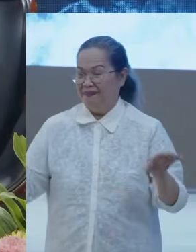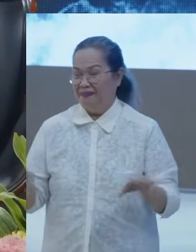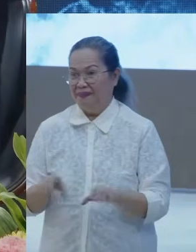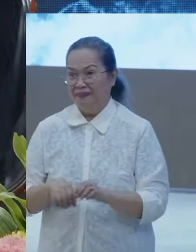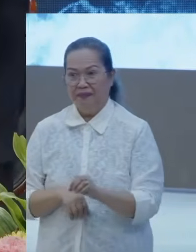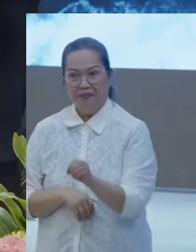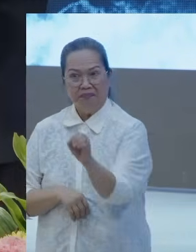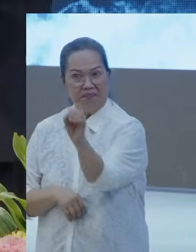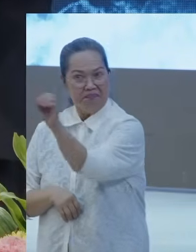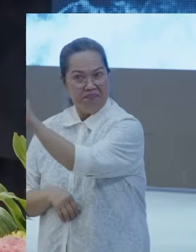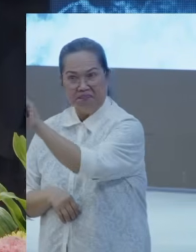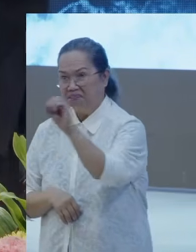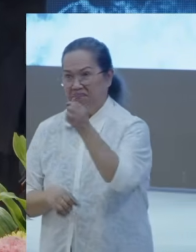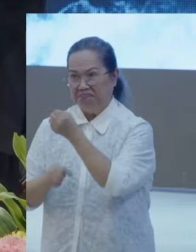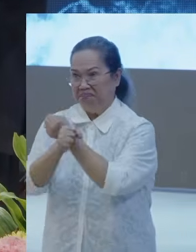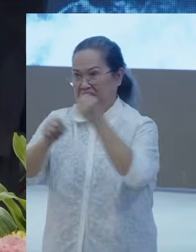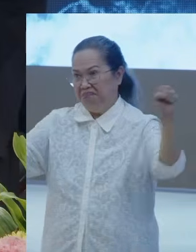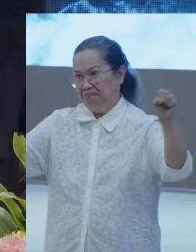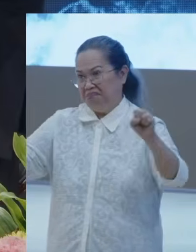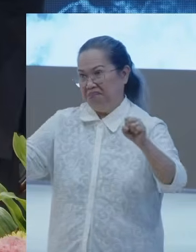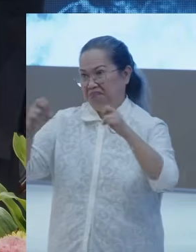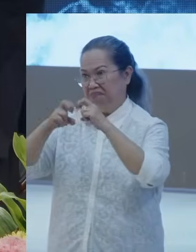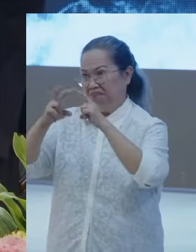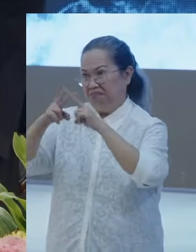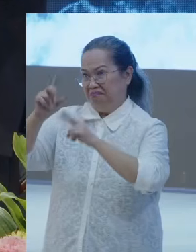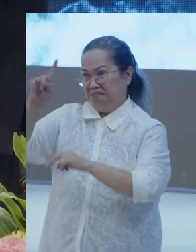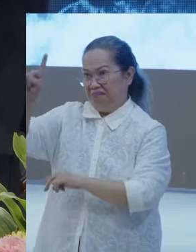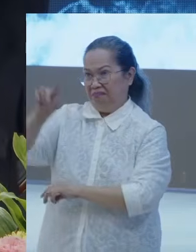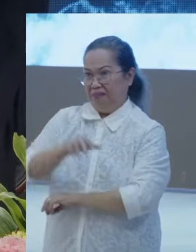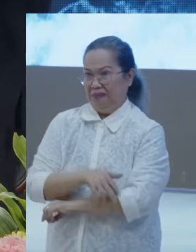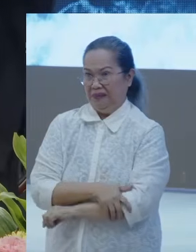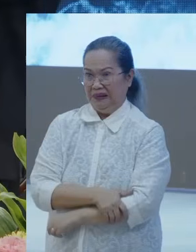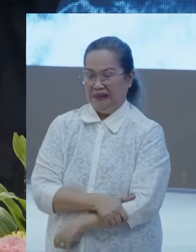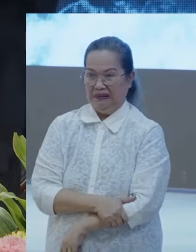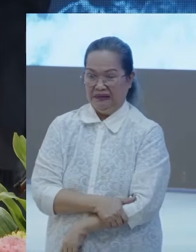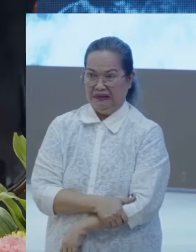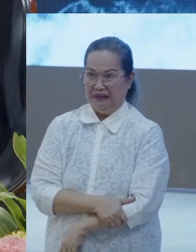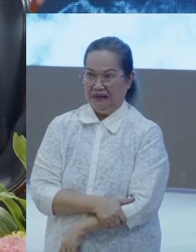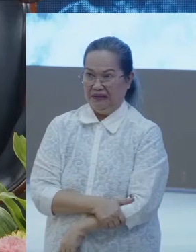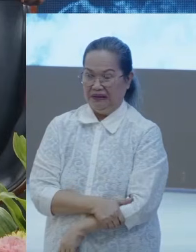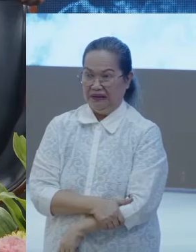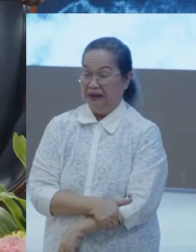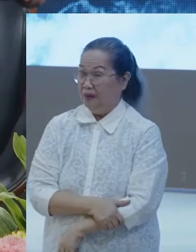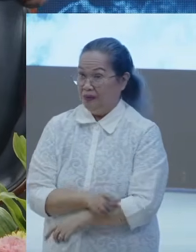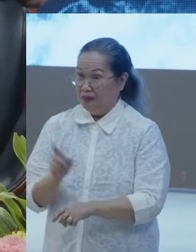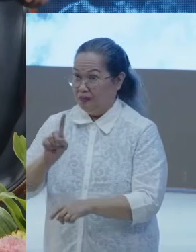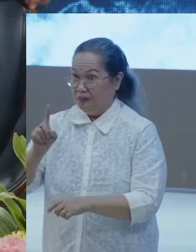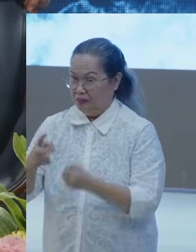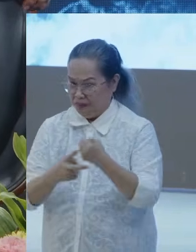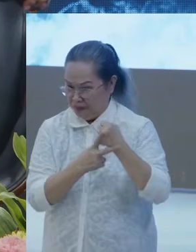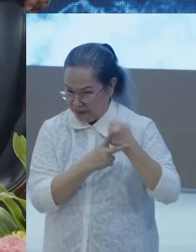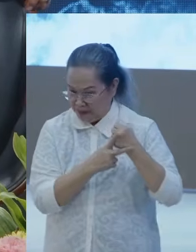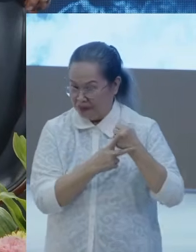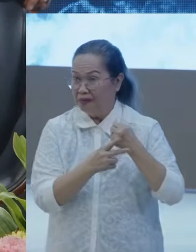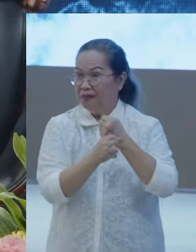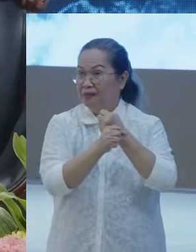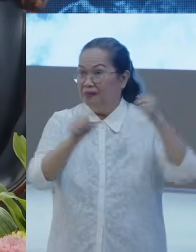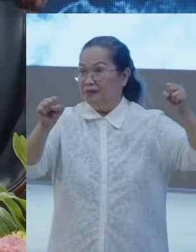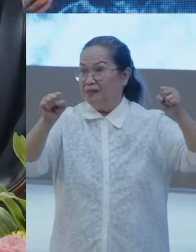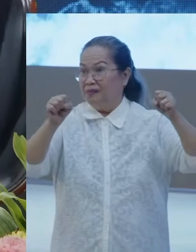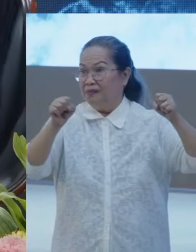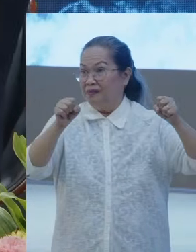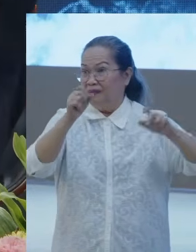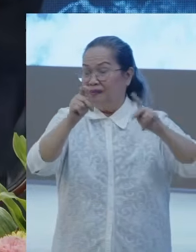walang maliligtas sa kanila, kahit na isa. At yung mga naligtas na mga taga-Nineveh,